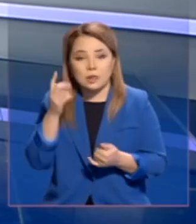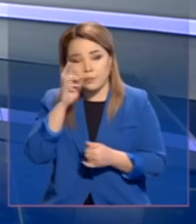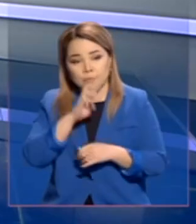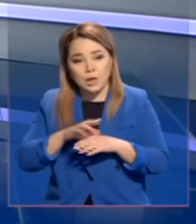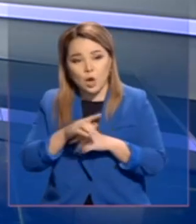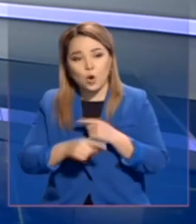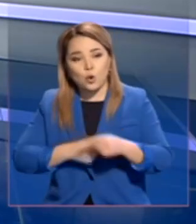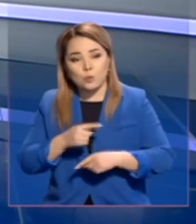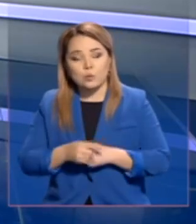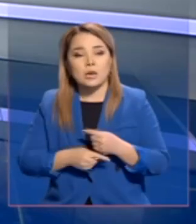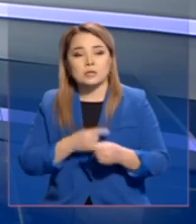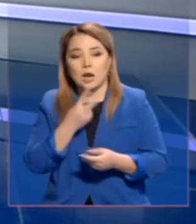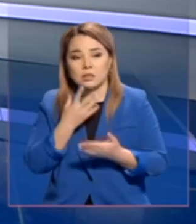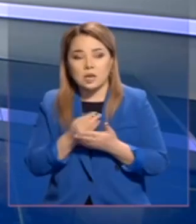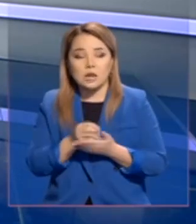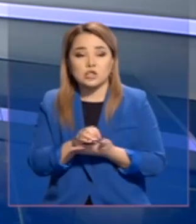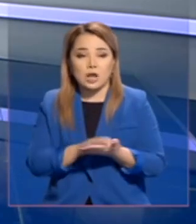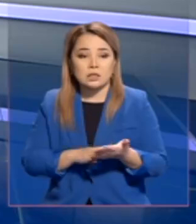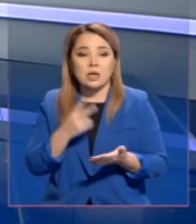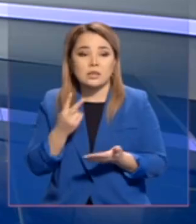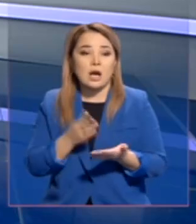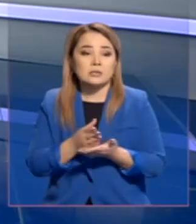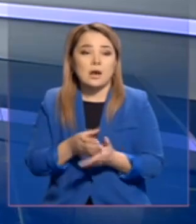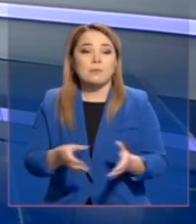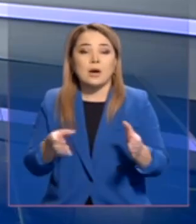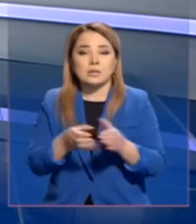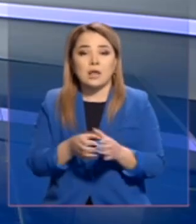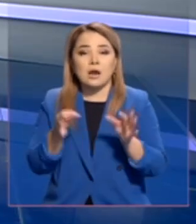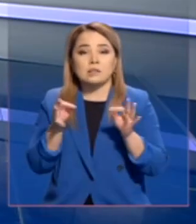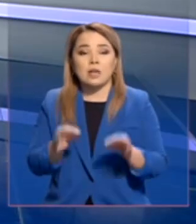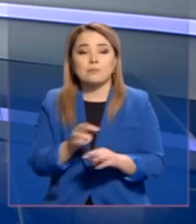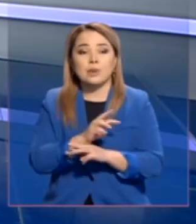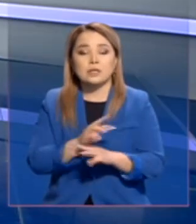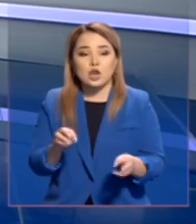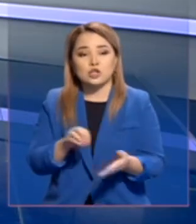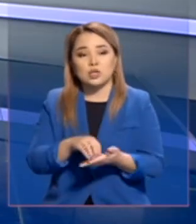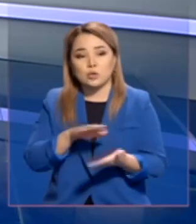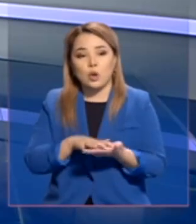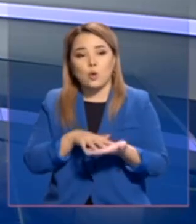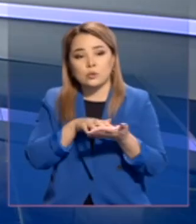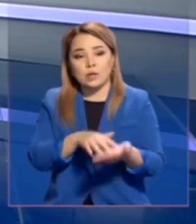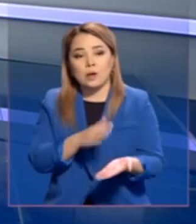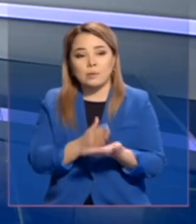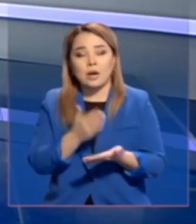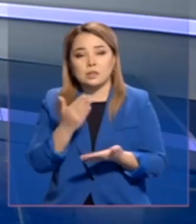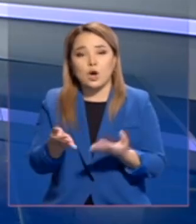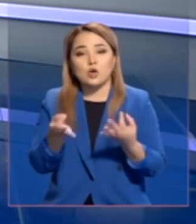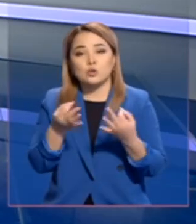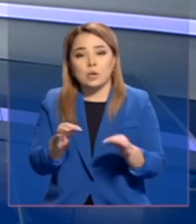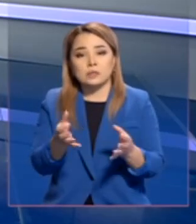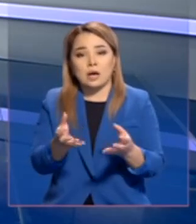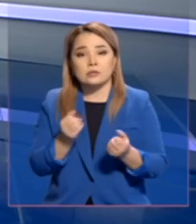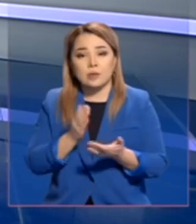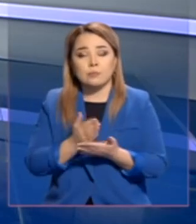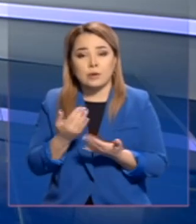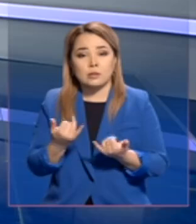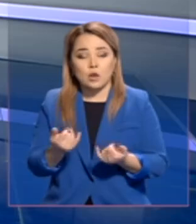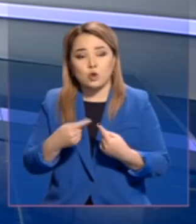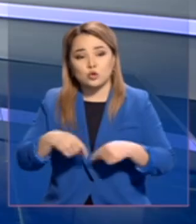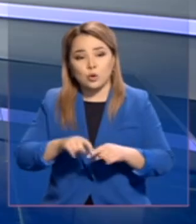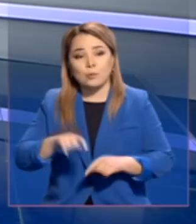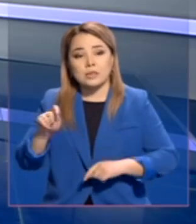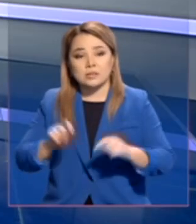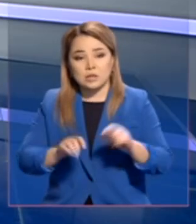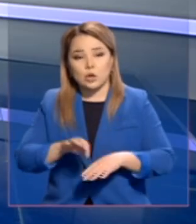және ұрпақтар жалғастығы деген екі саяси партия әділет министрлігіне тіркеуге өтініш берген. Рұқсаттама алды. Енді ұйымның